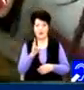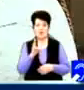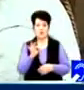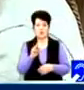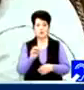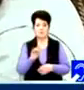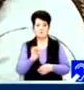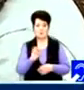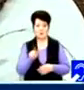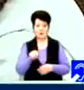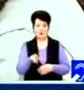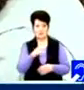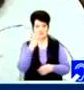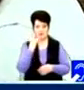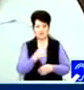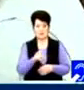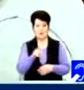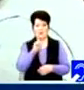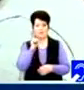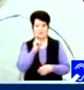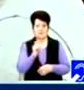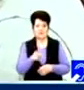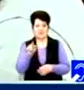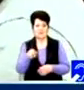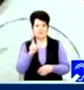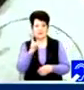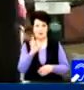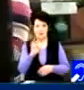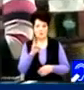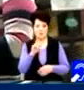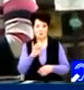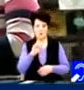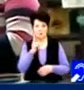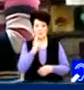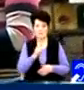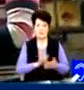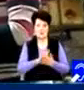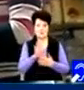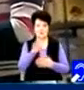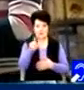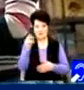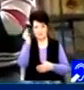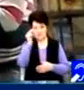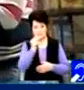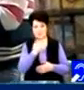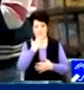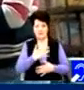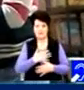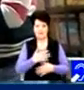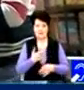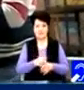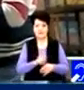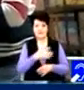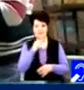Moldova vorbim despre Sara o tânără din Congo care a sosit la Chișinău acum doi ani și studiază jurnalismul Între timp a reușit să îndrăgească aici până și